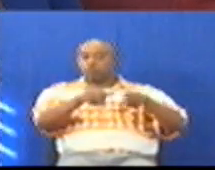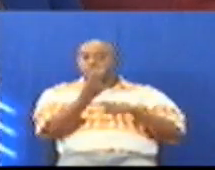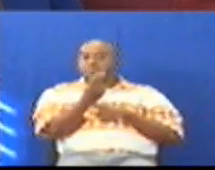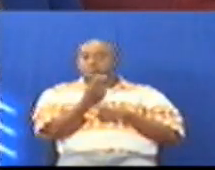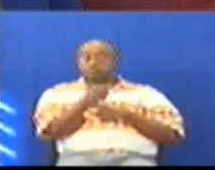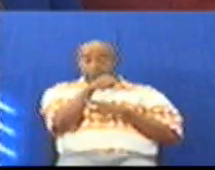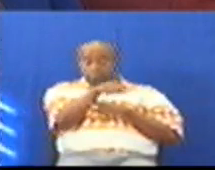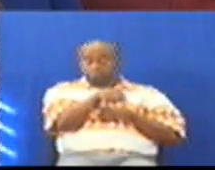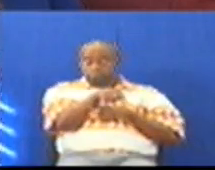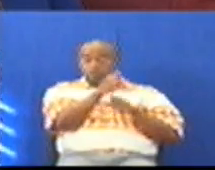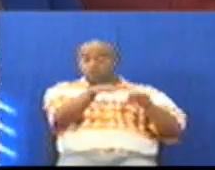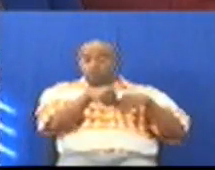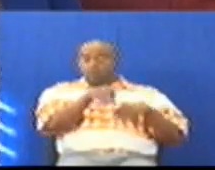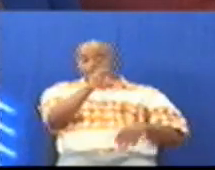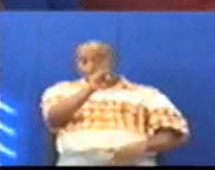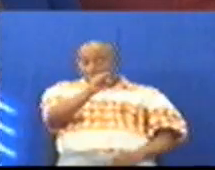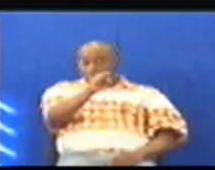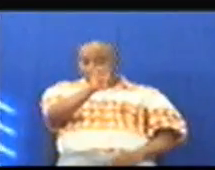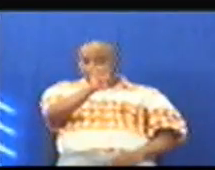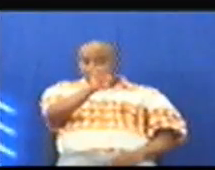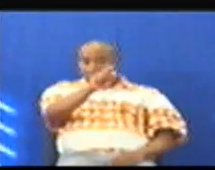hakikishia tunavyoenda tutazidi kuimprove.